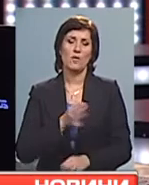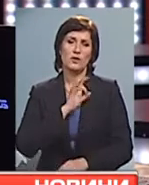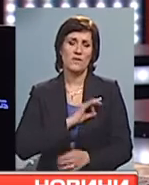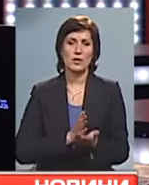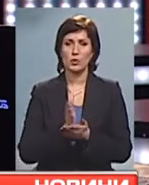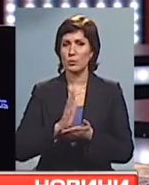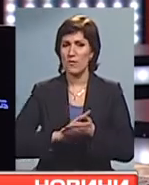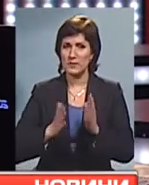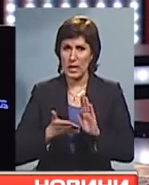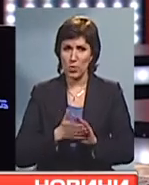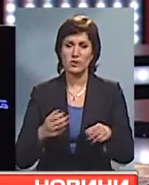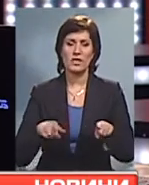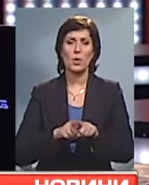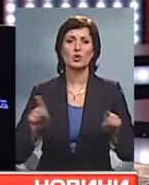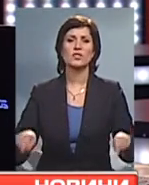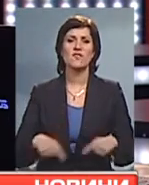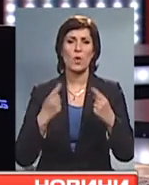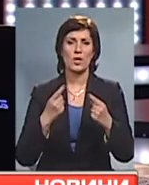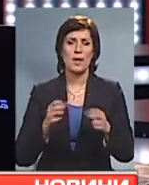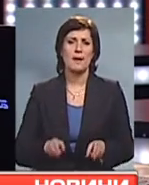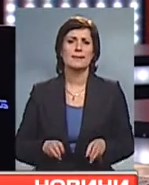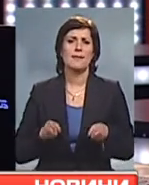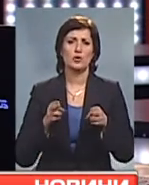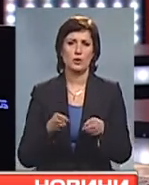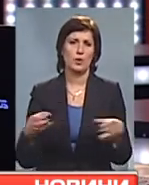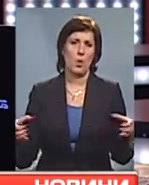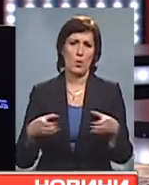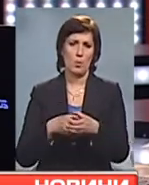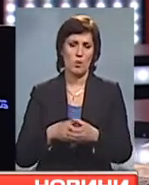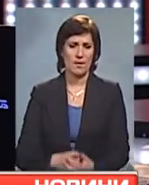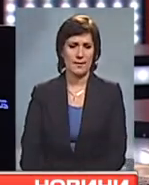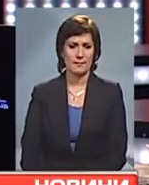службовим становищем, а також створення злочинного угруповання.